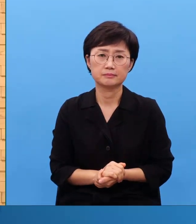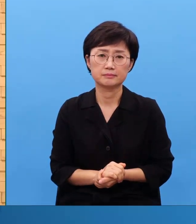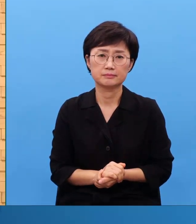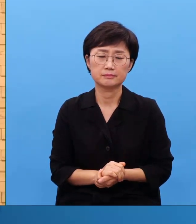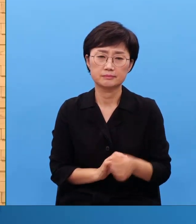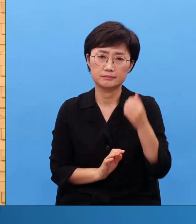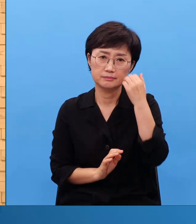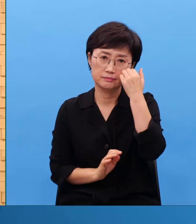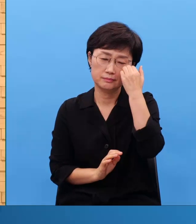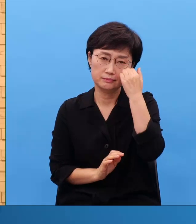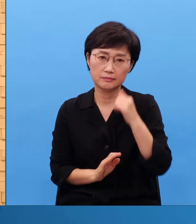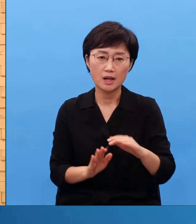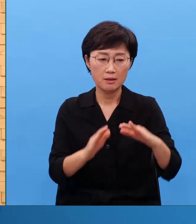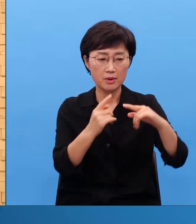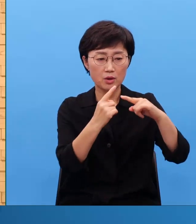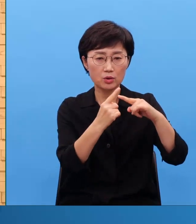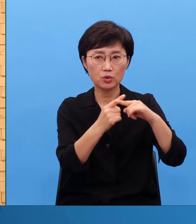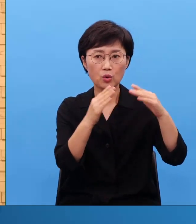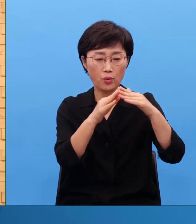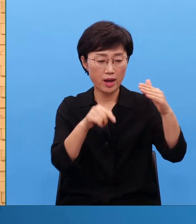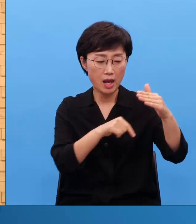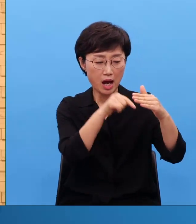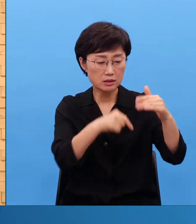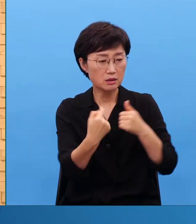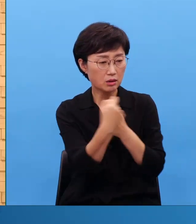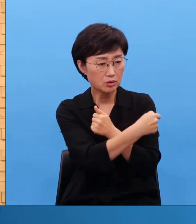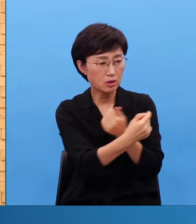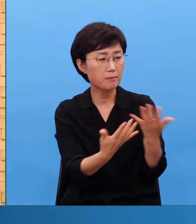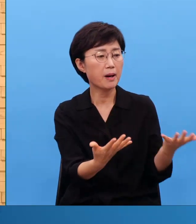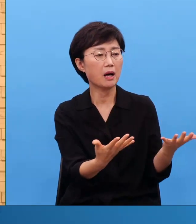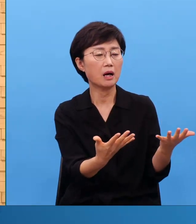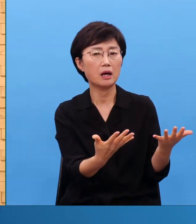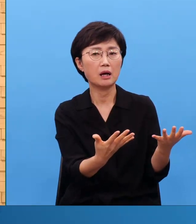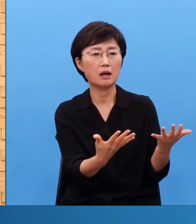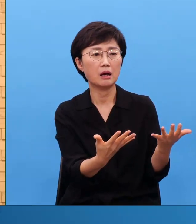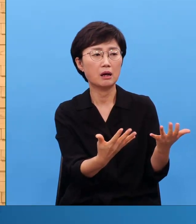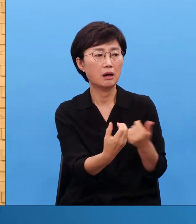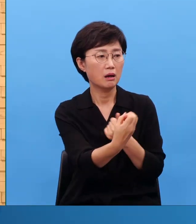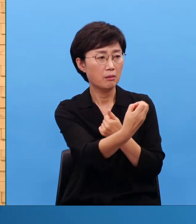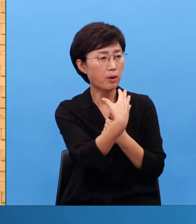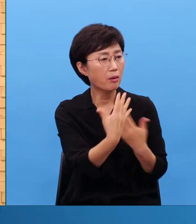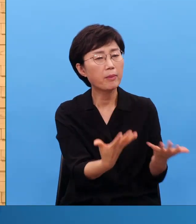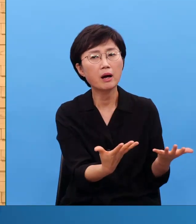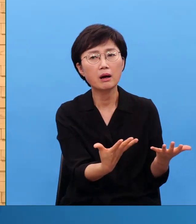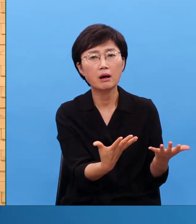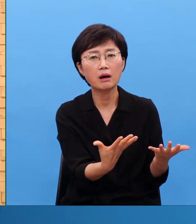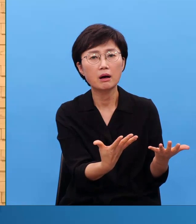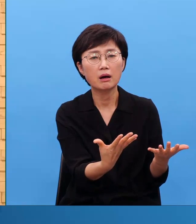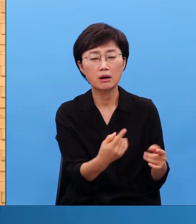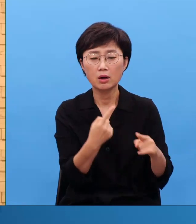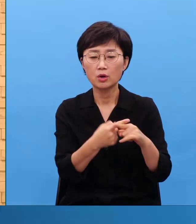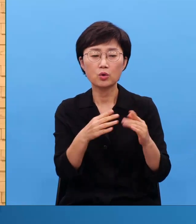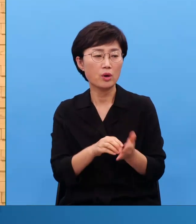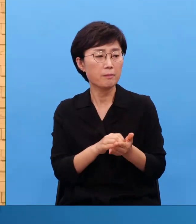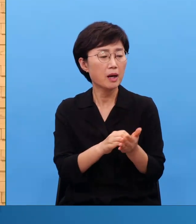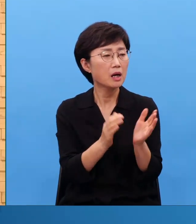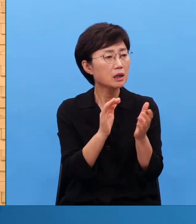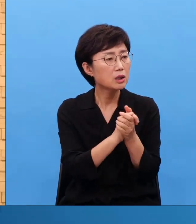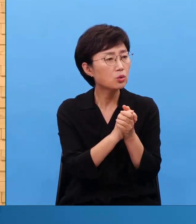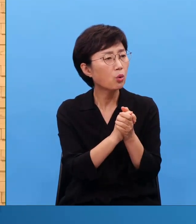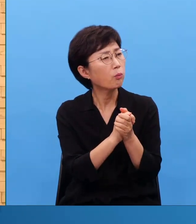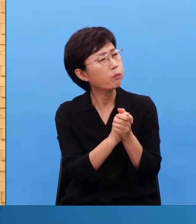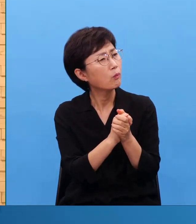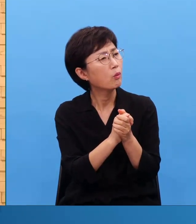important. 교회에서 이걸 가르친 적이 없어. 내가 배우지를 못했어요. And when I went to church, there was nowhere that I could 교회에서 learn this. 기도를 못 배워. 뭘 기도해야